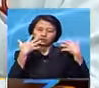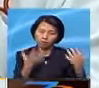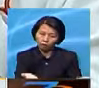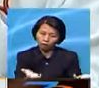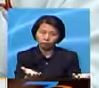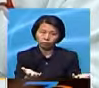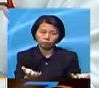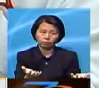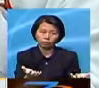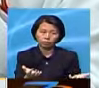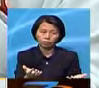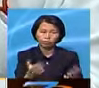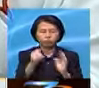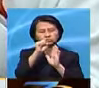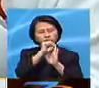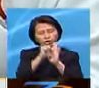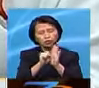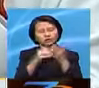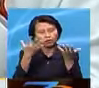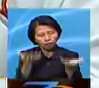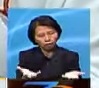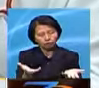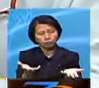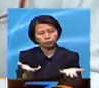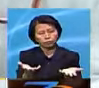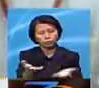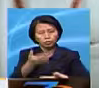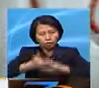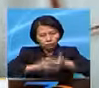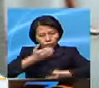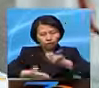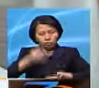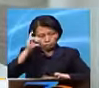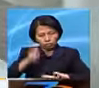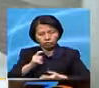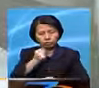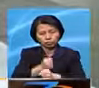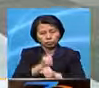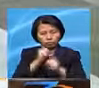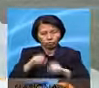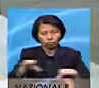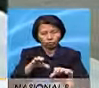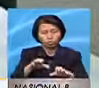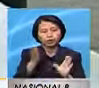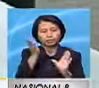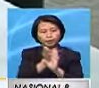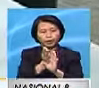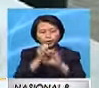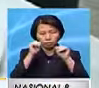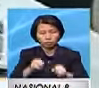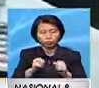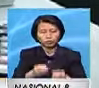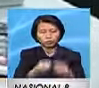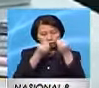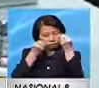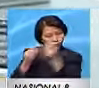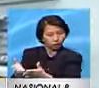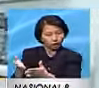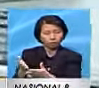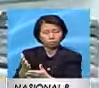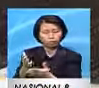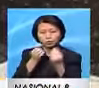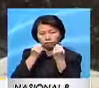mana kriteria macam mana proses flow kerja ni kita boleh buat supaya bank Boleh bagi tahu